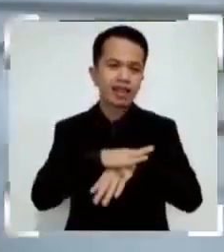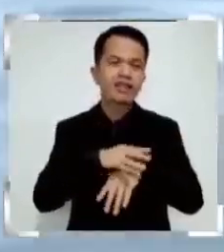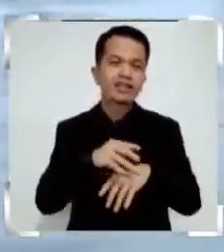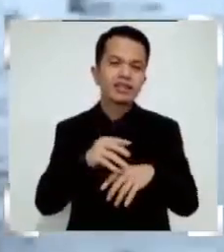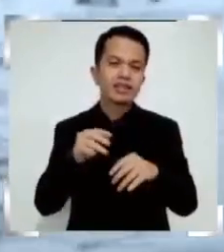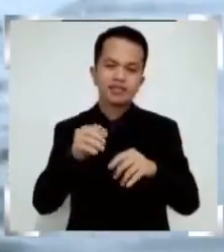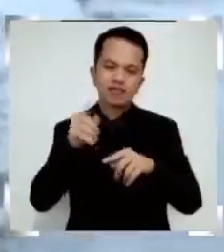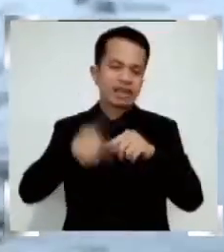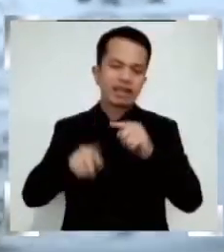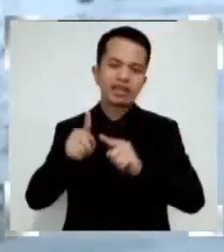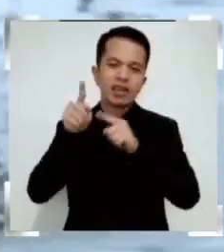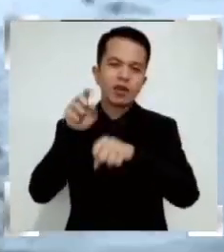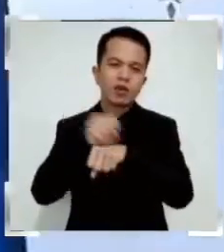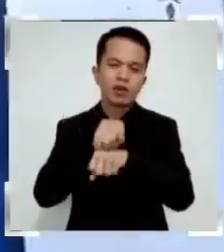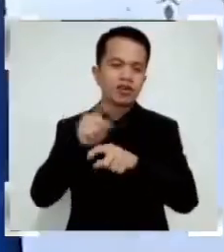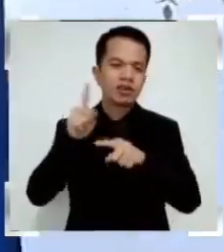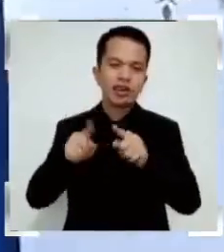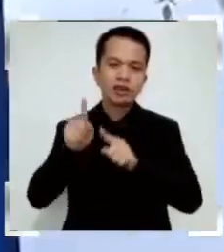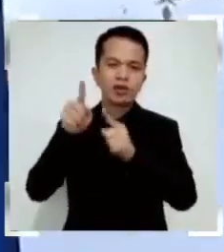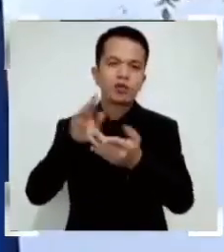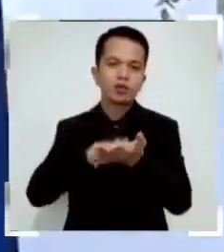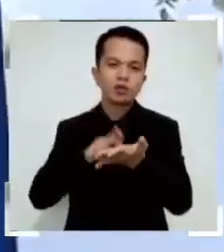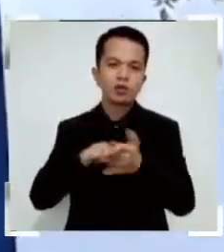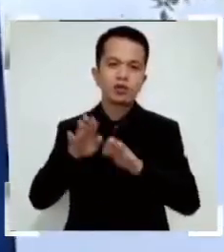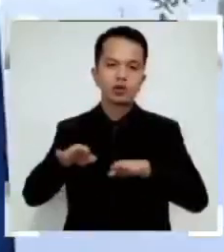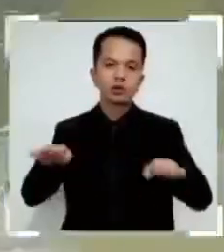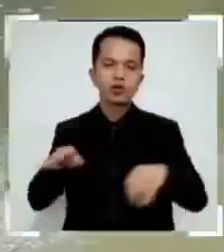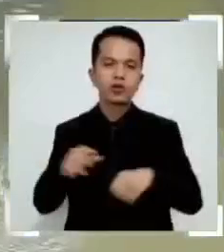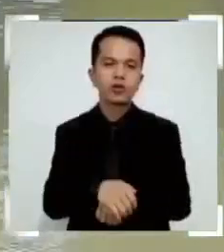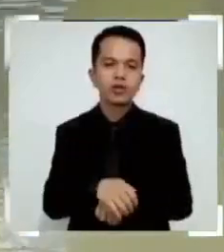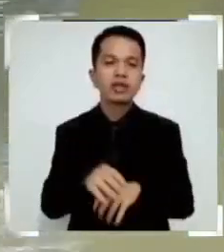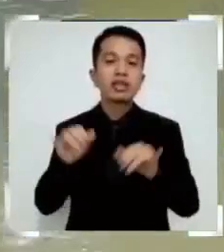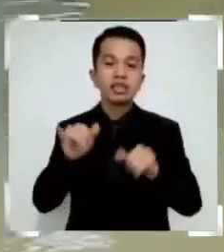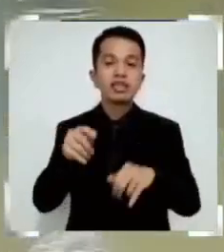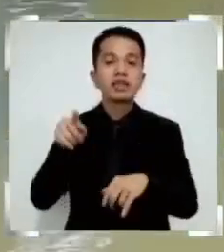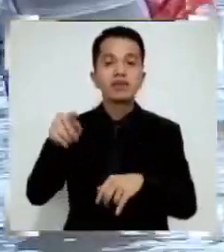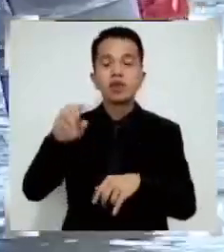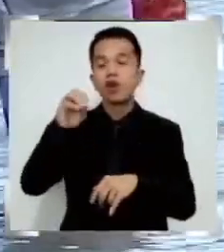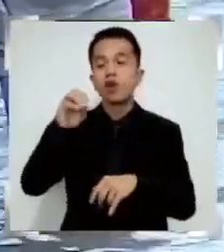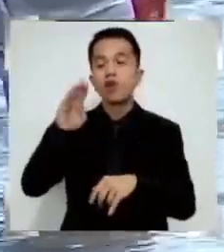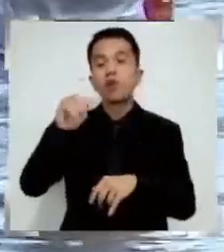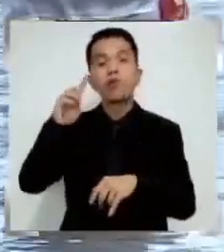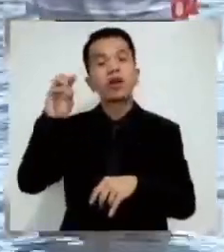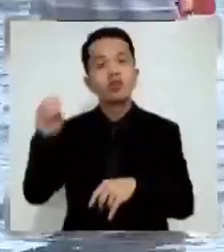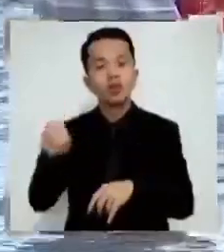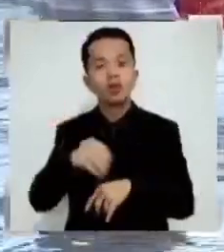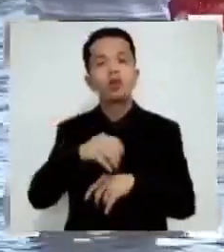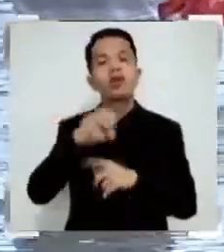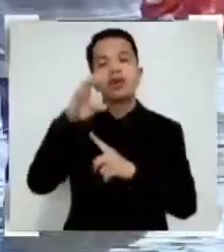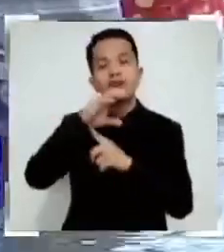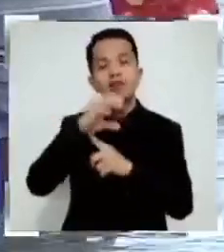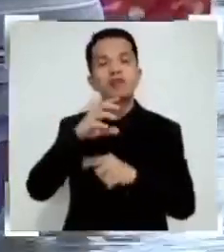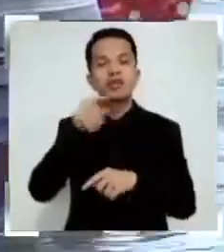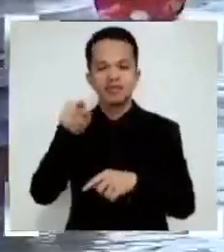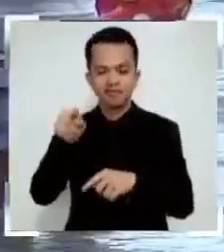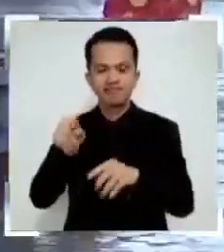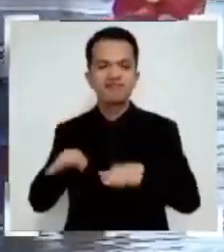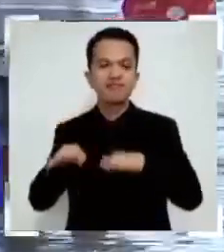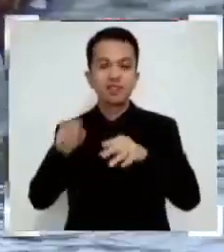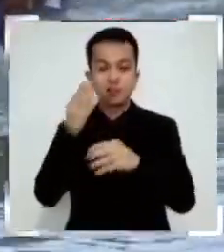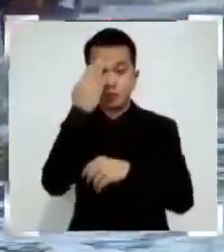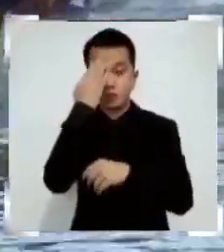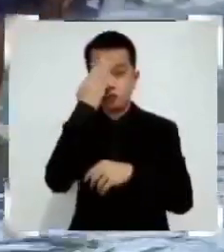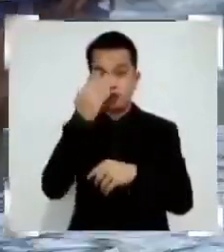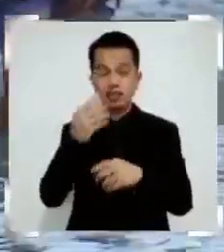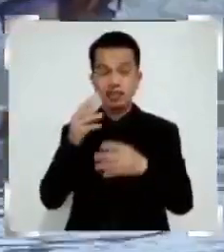bata. Naitala rin ang pagbaha sa ibang coastal areas ng Obando, Paumbong at Kalumpit. Paglilinaw ng Bulacan PDRRMO, hindi yan